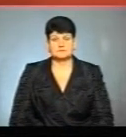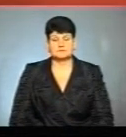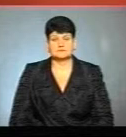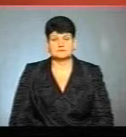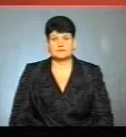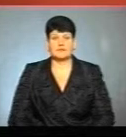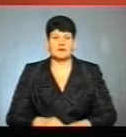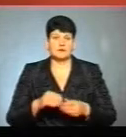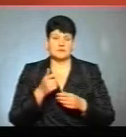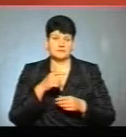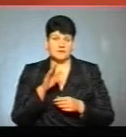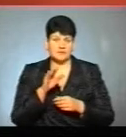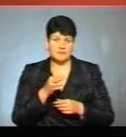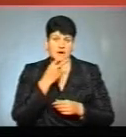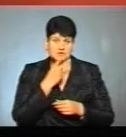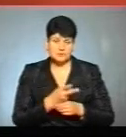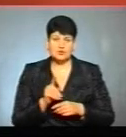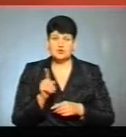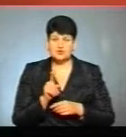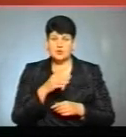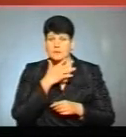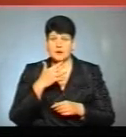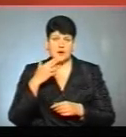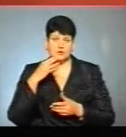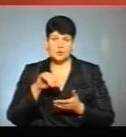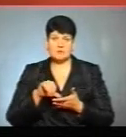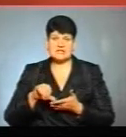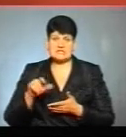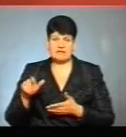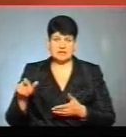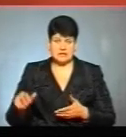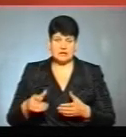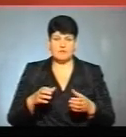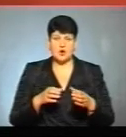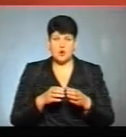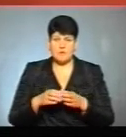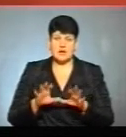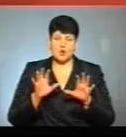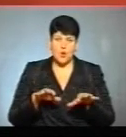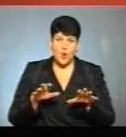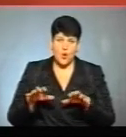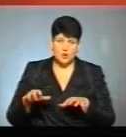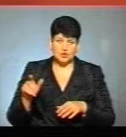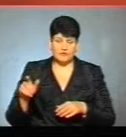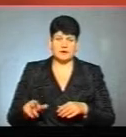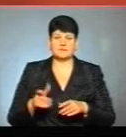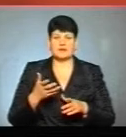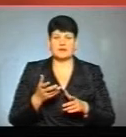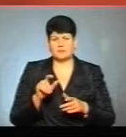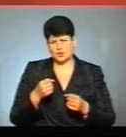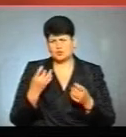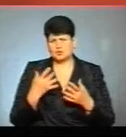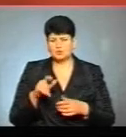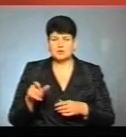Пане Володимире, ну ми от бачимо, так, що багато представників громад, це і голови громад, і просто мешканці, які вчора прийшли на